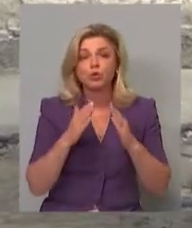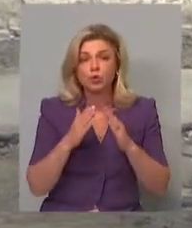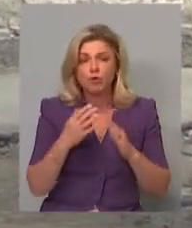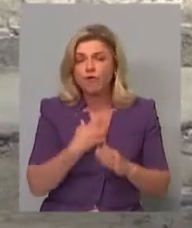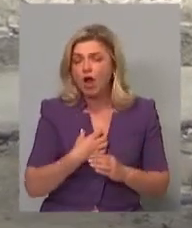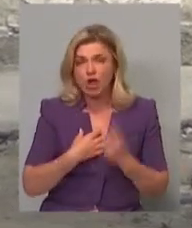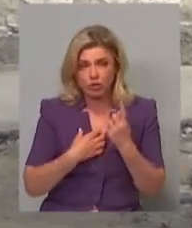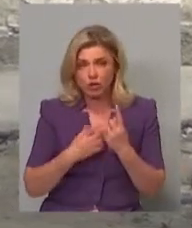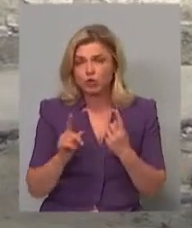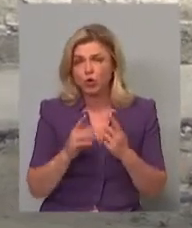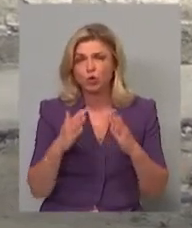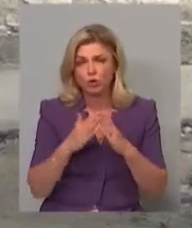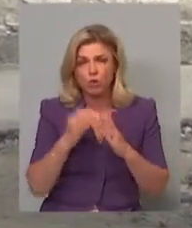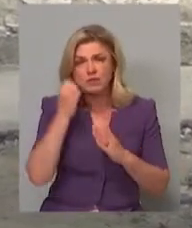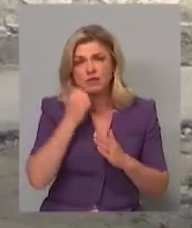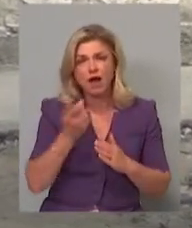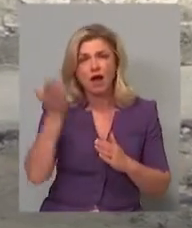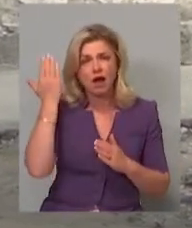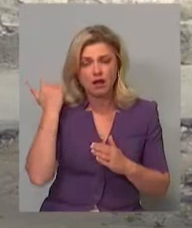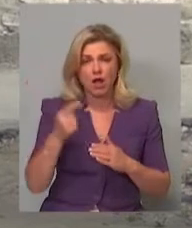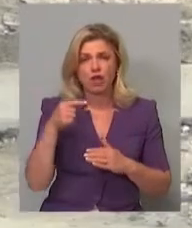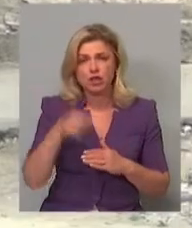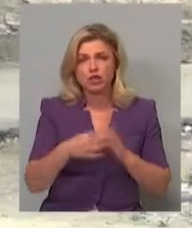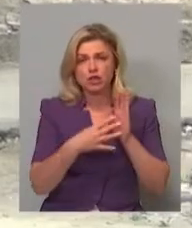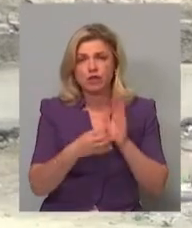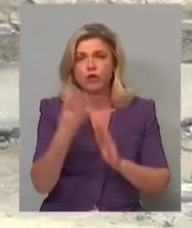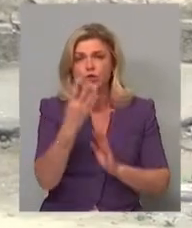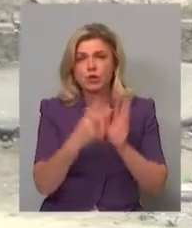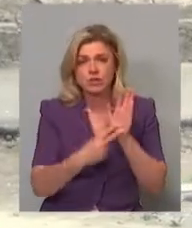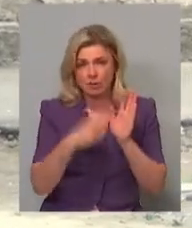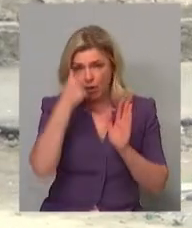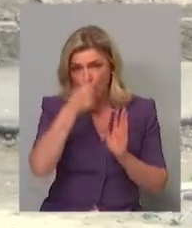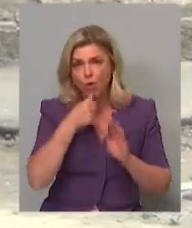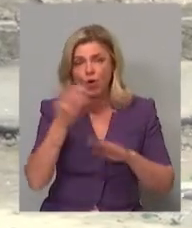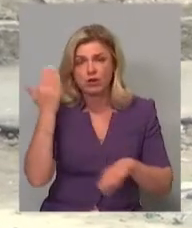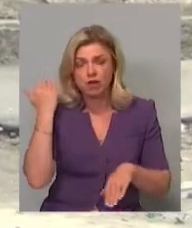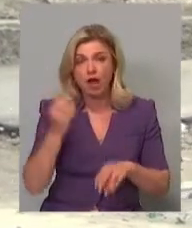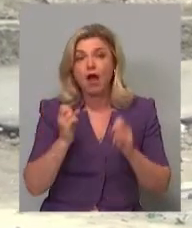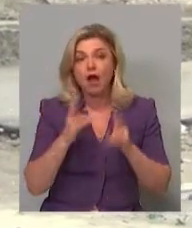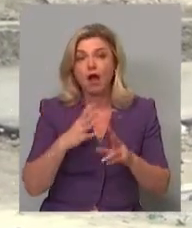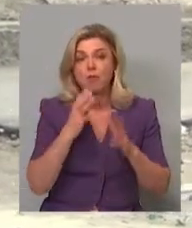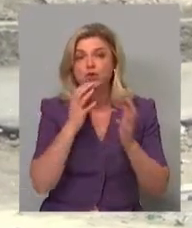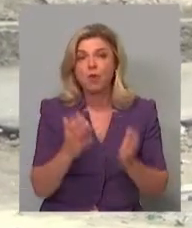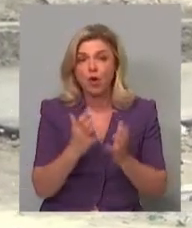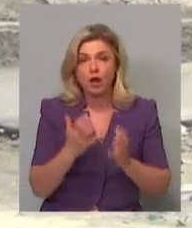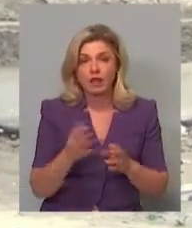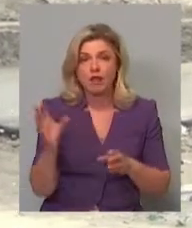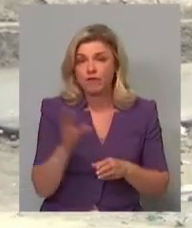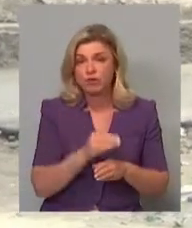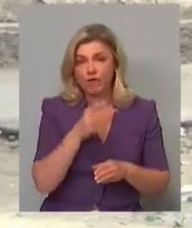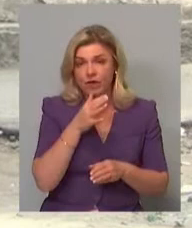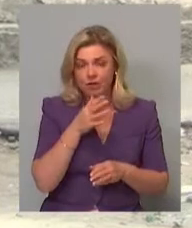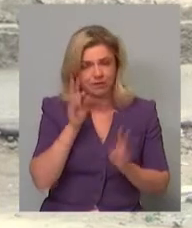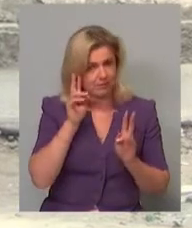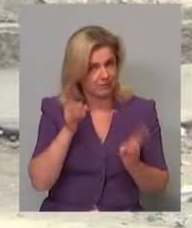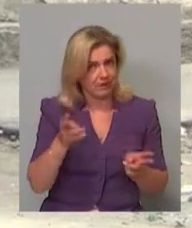Ключове слово – будинок 1947 року побудови. Як його утримали всі ці роки – невідомо. На сьогодні така ситуація і